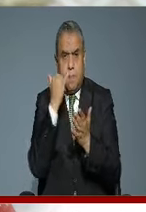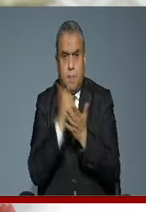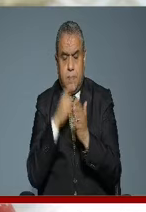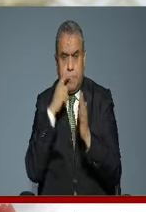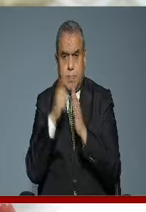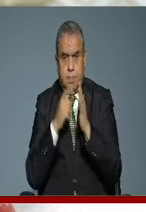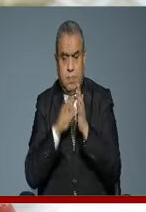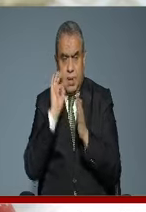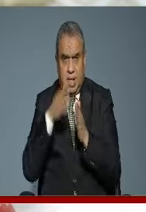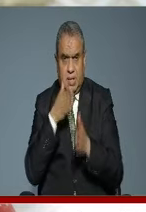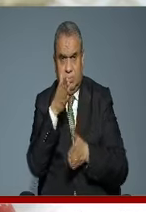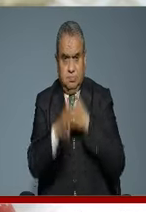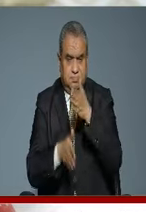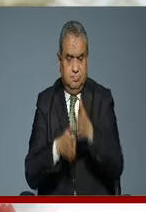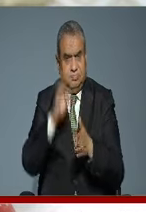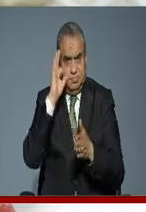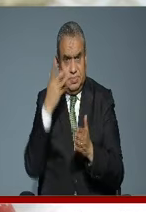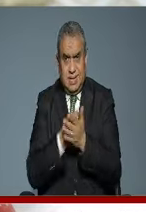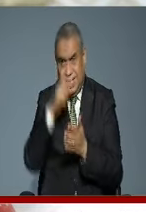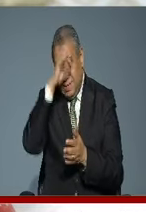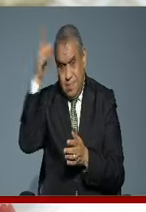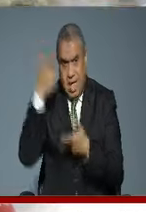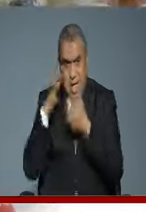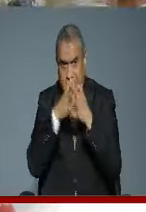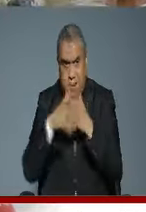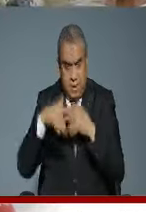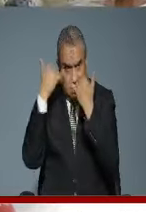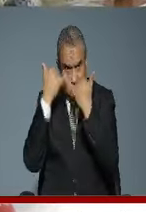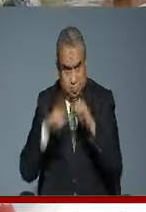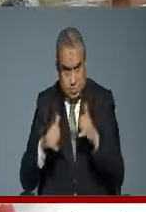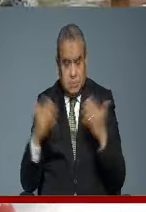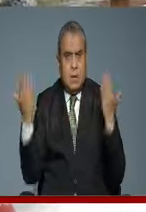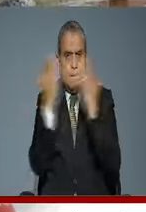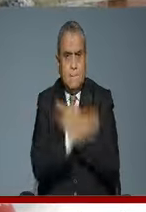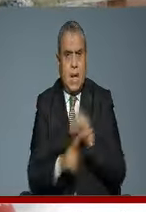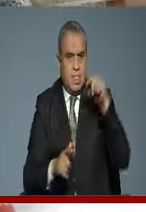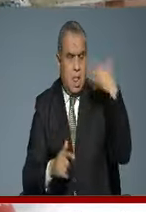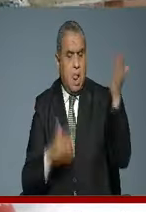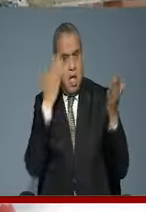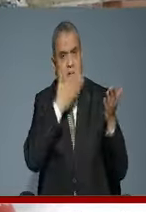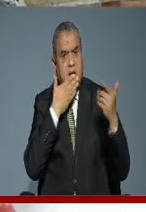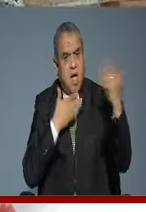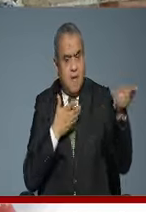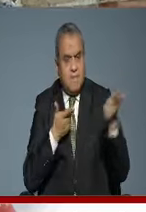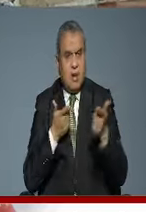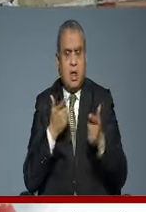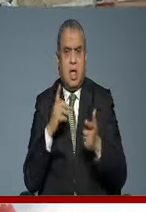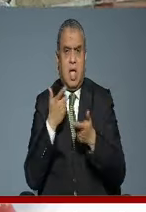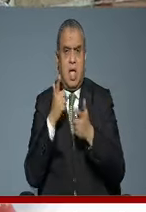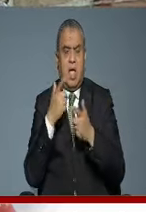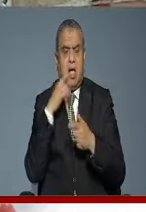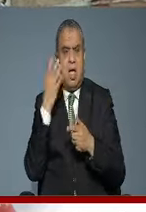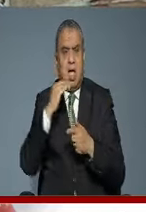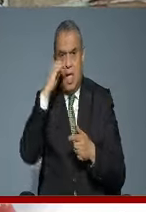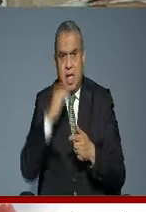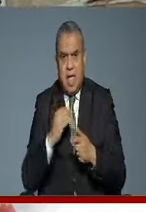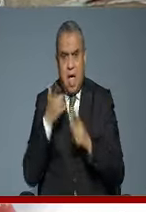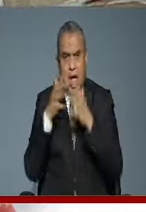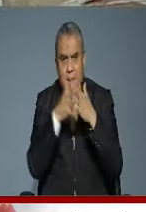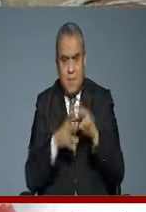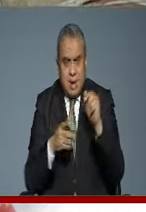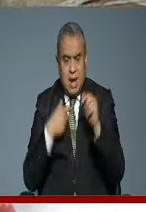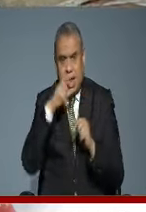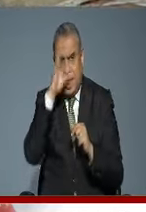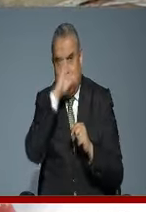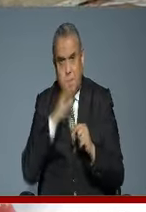أخرى ليحقق تمثيل في إفريقيا، في جنوب أمريكا الجنوبية، أن تكون هناك